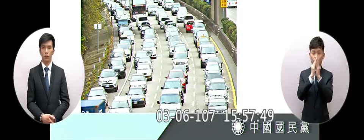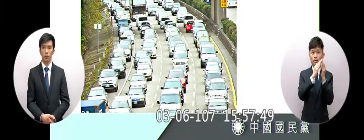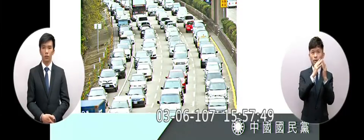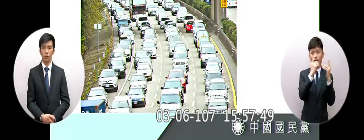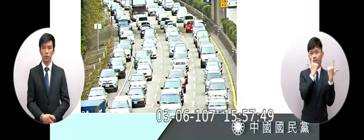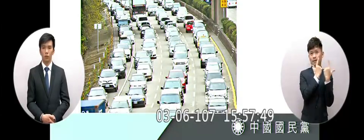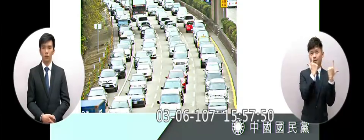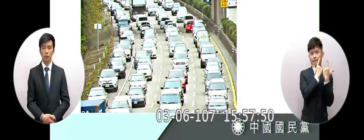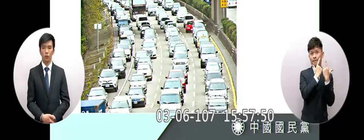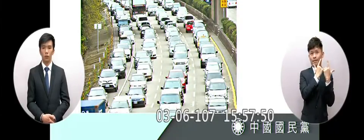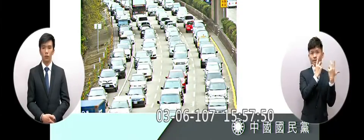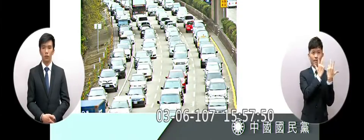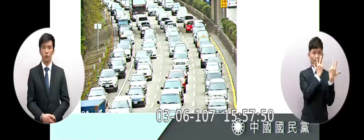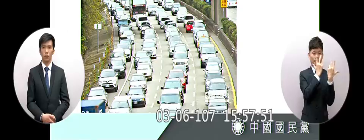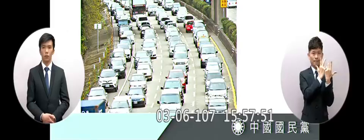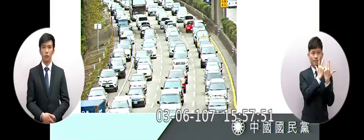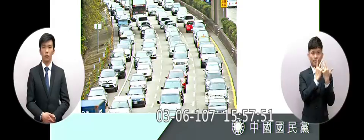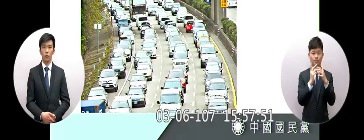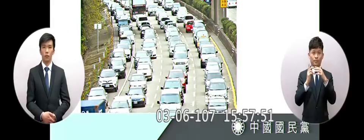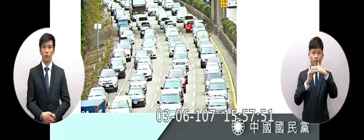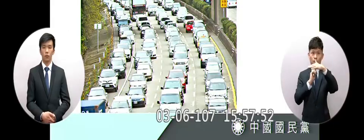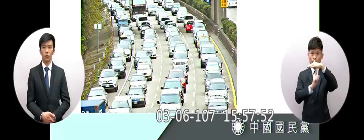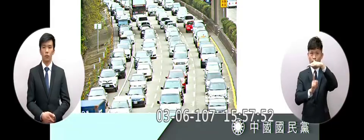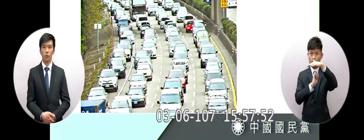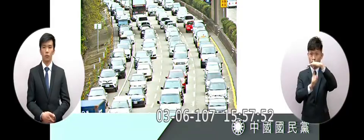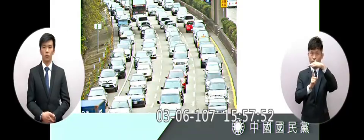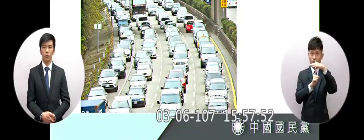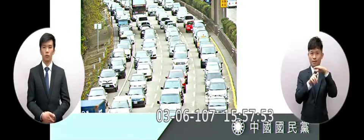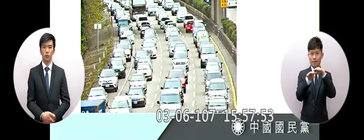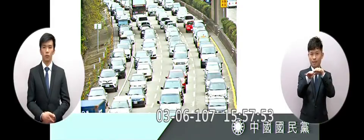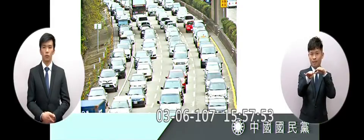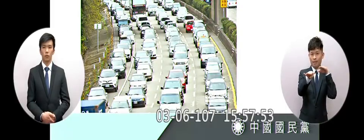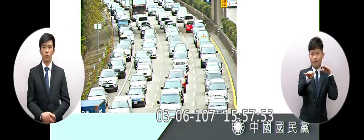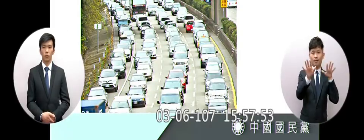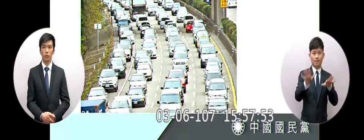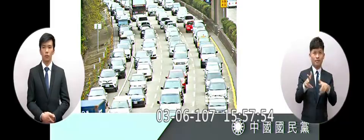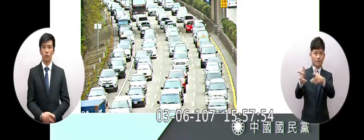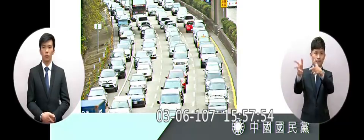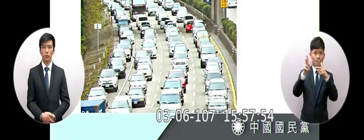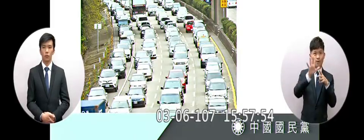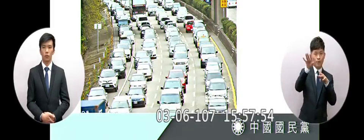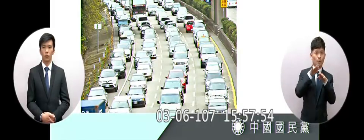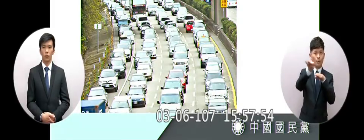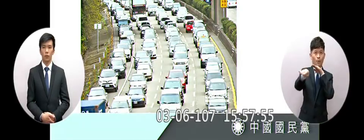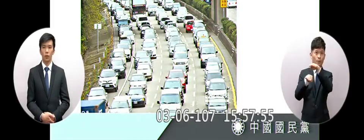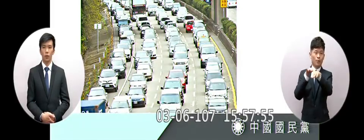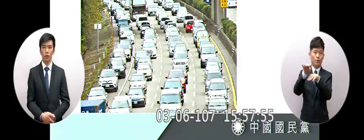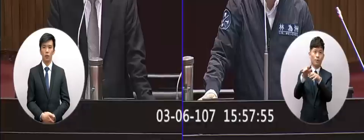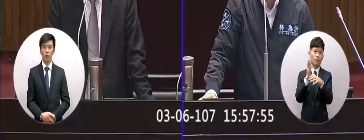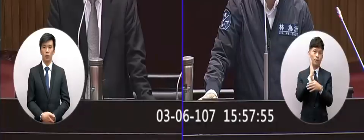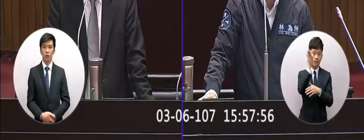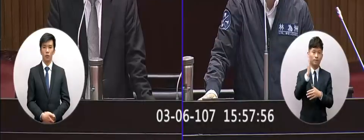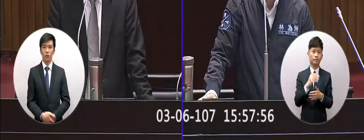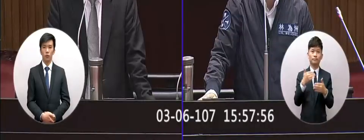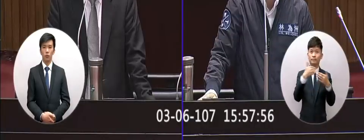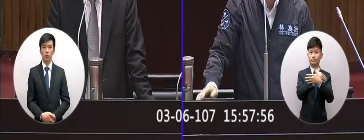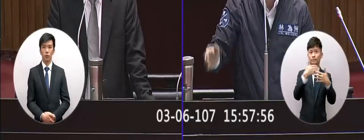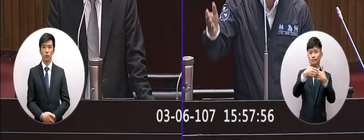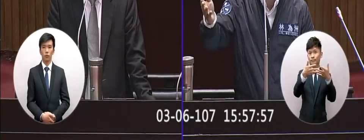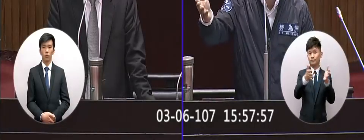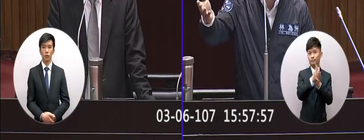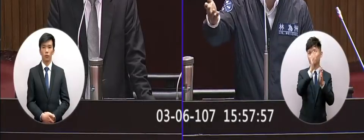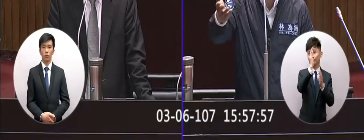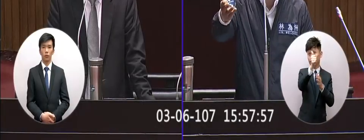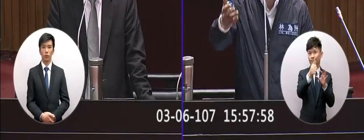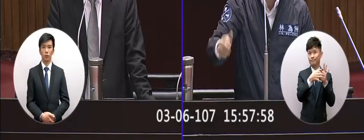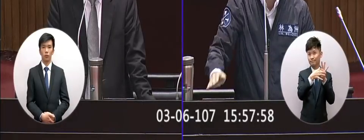地区的高速公路国一高速公路的塞车的问题。对，这个跟我们的交通部长有关系了。好，